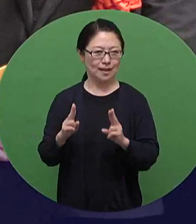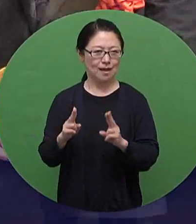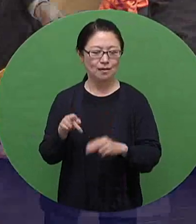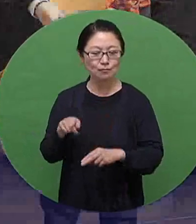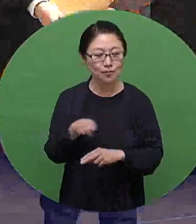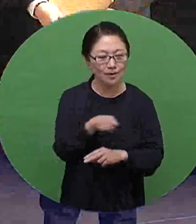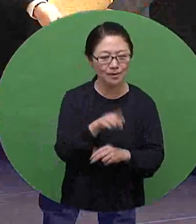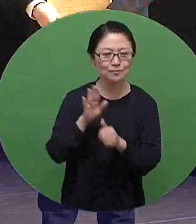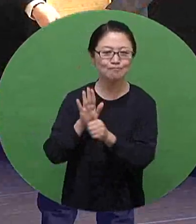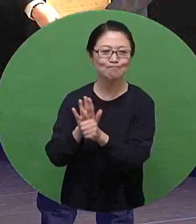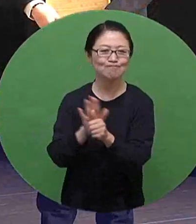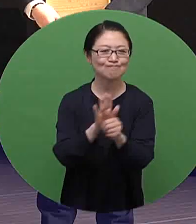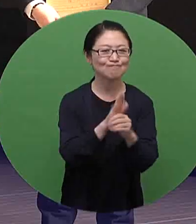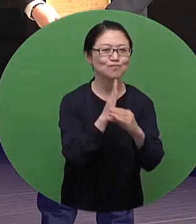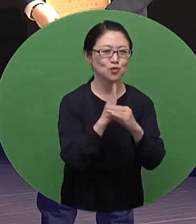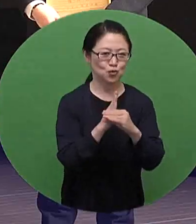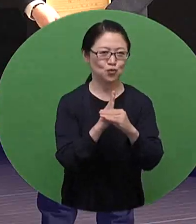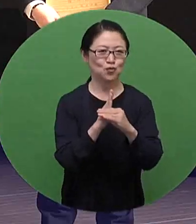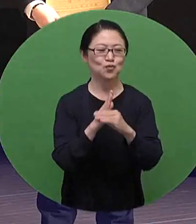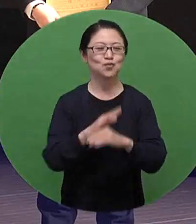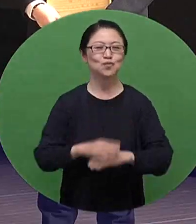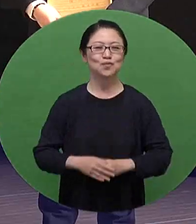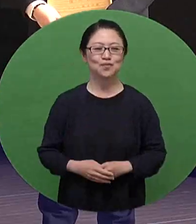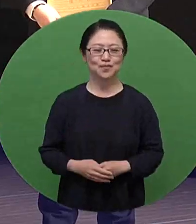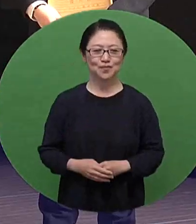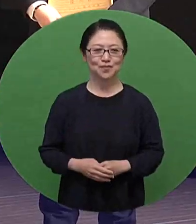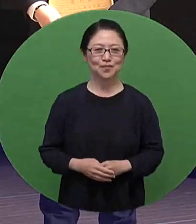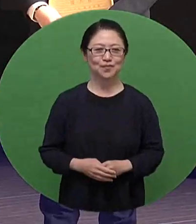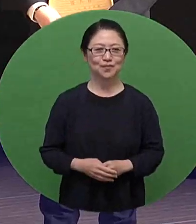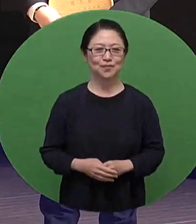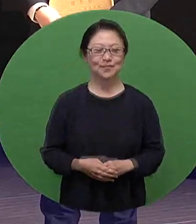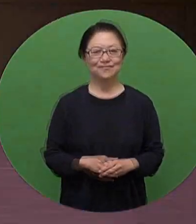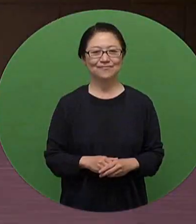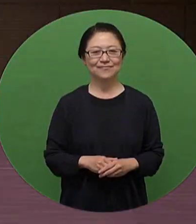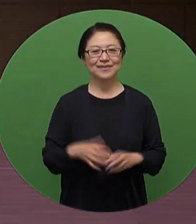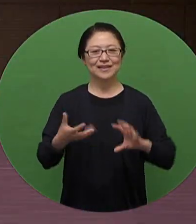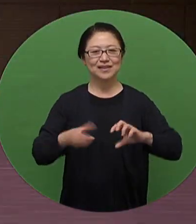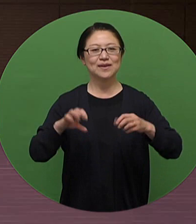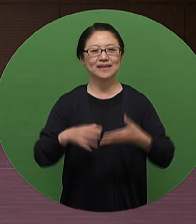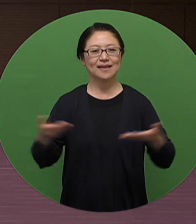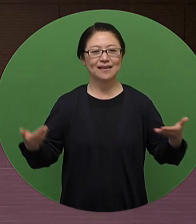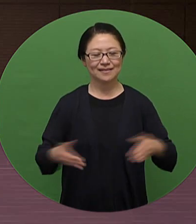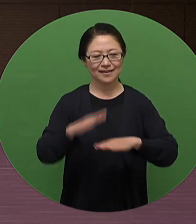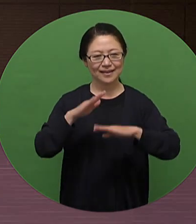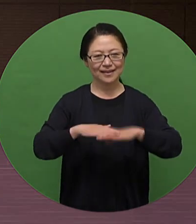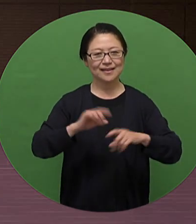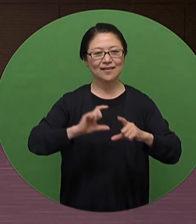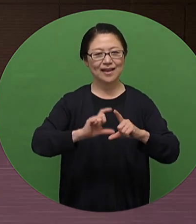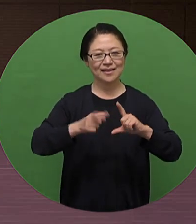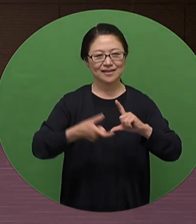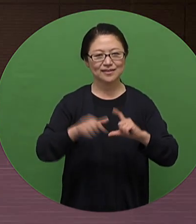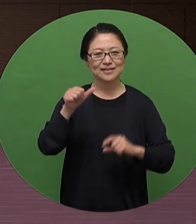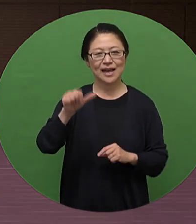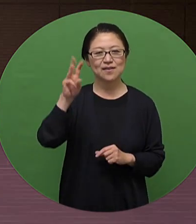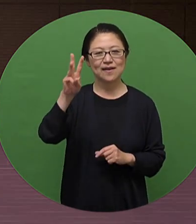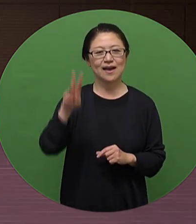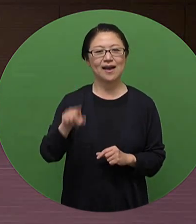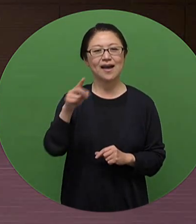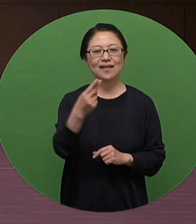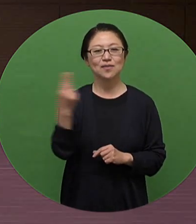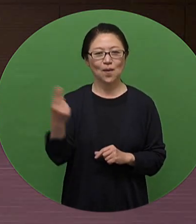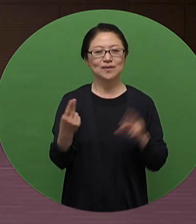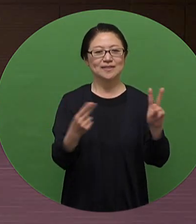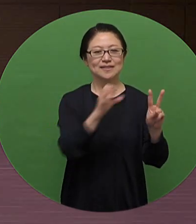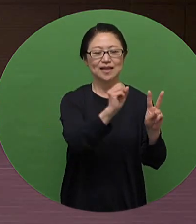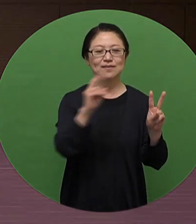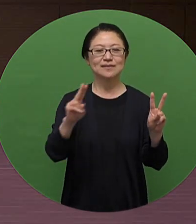職場づくりに取り組む企業などへの支援を行っています。岩手働き方改革アワード